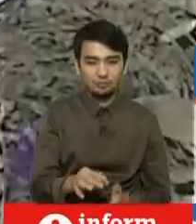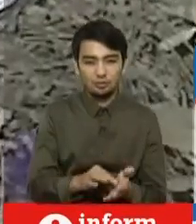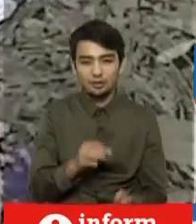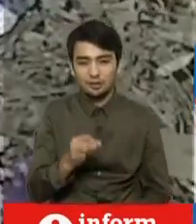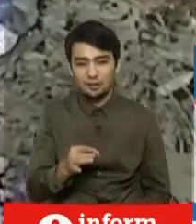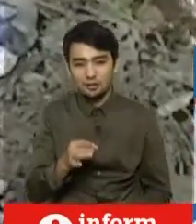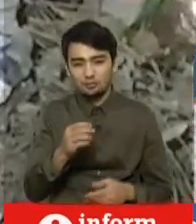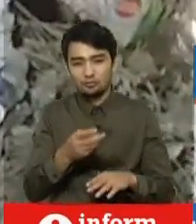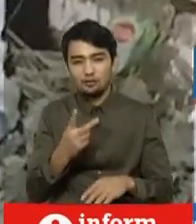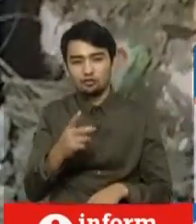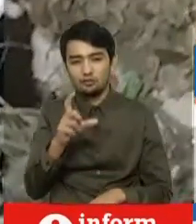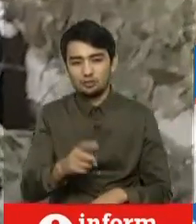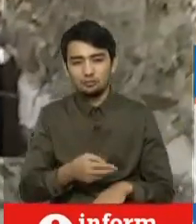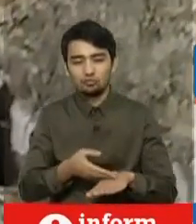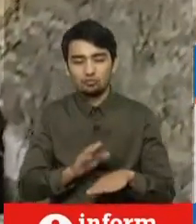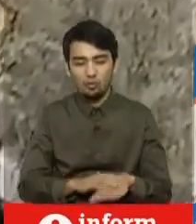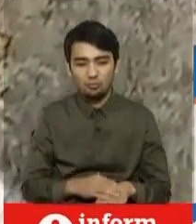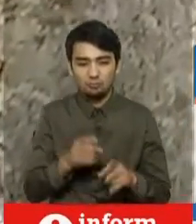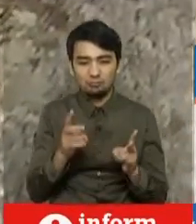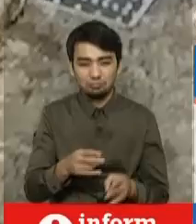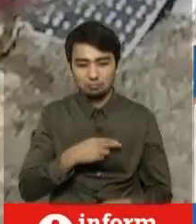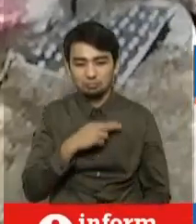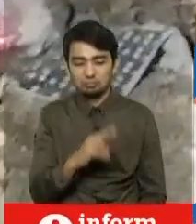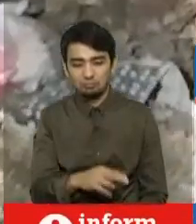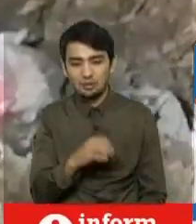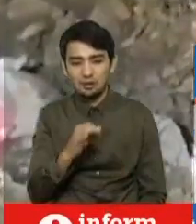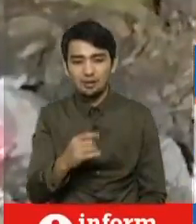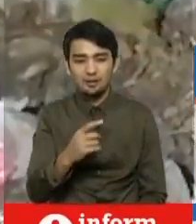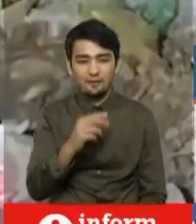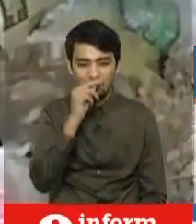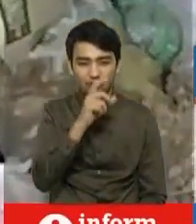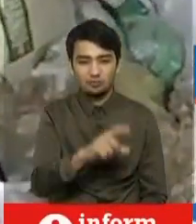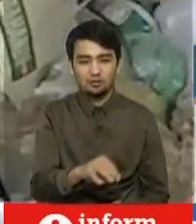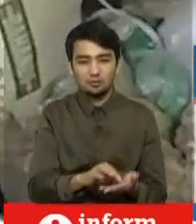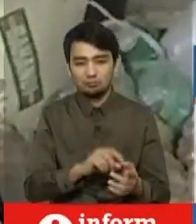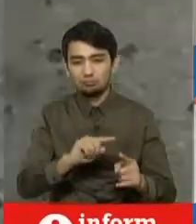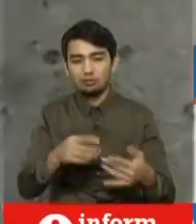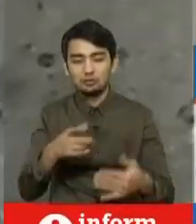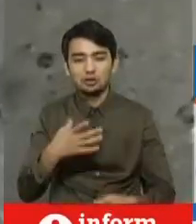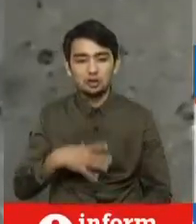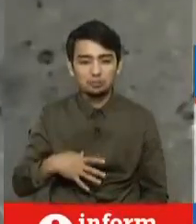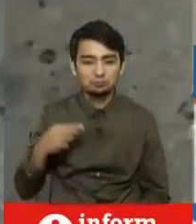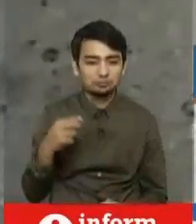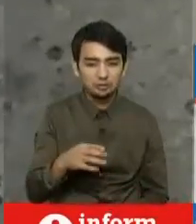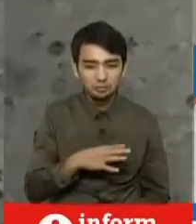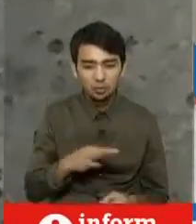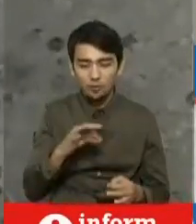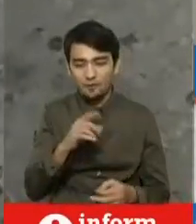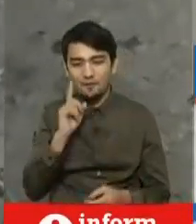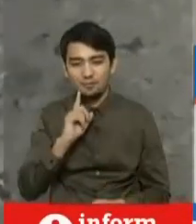adam awır jaraqattan oqiğa orında köz jumğan. Küdükte köp uzamay qolğa tüstü, onun munday qadamğa ne üşin barğan äzirge